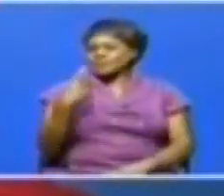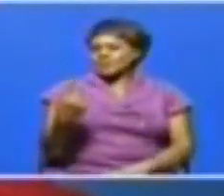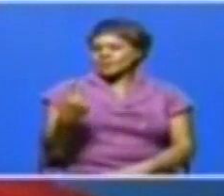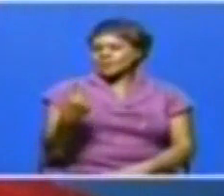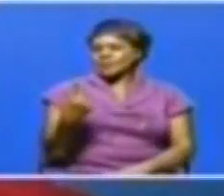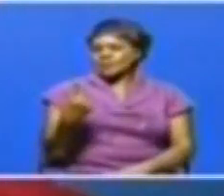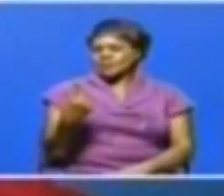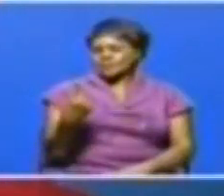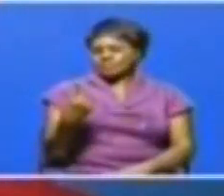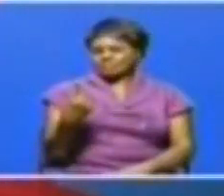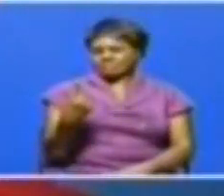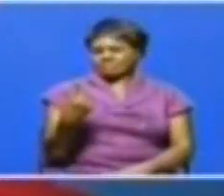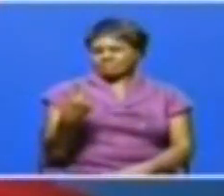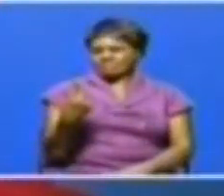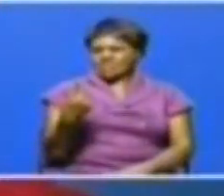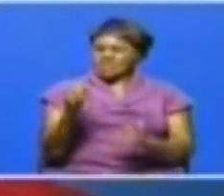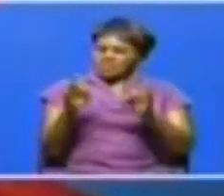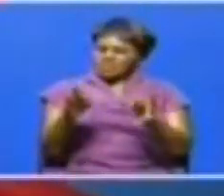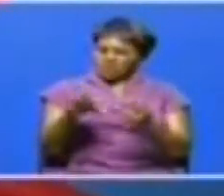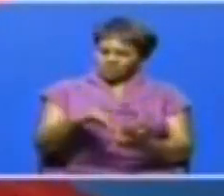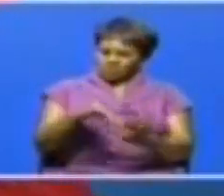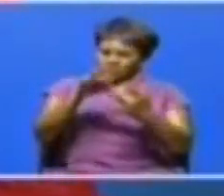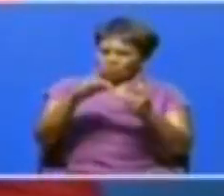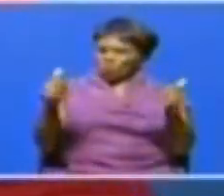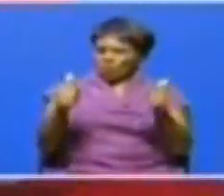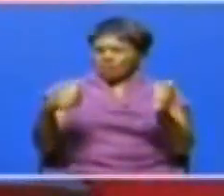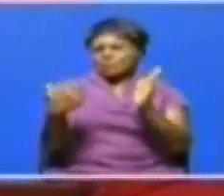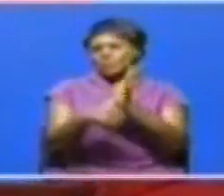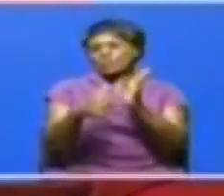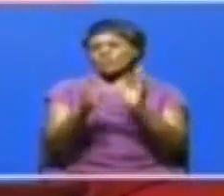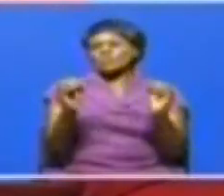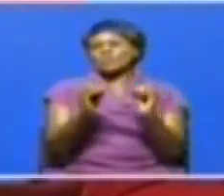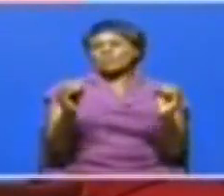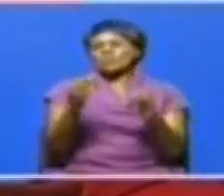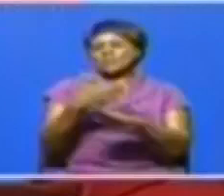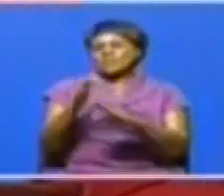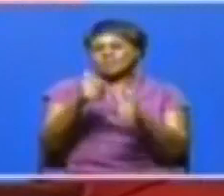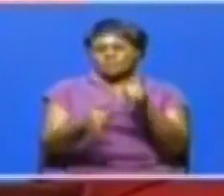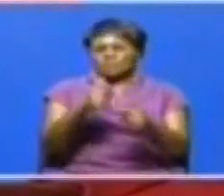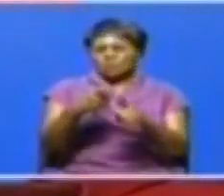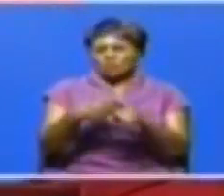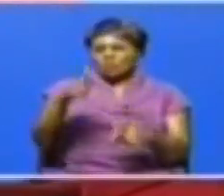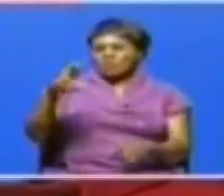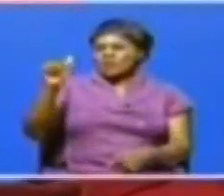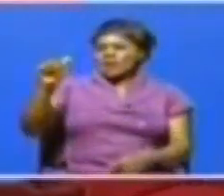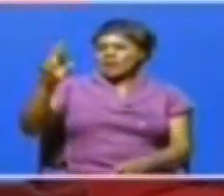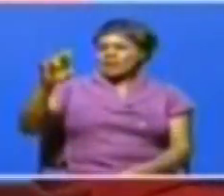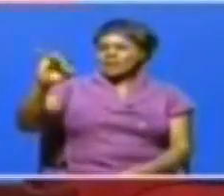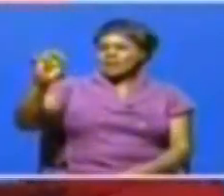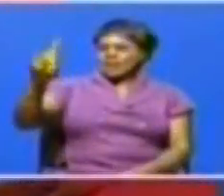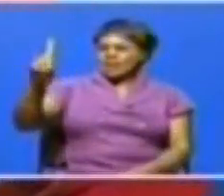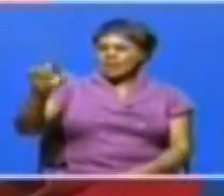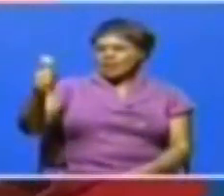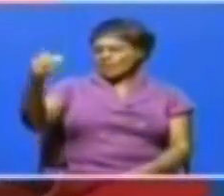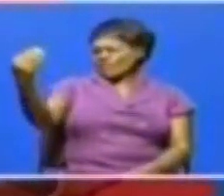anasema ni Diki Odhiambo, anasema kama walichaguliwa kwa njia ya haki hakuna shida. Unatutumia ujumbe huu ukiwa Rarieda. Kuna mmoja